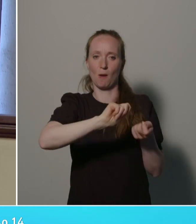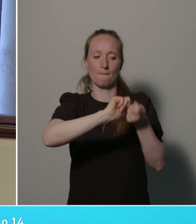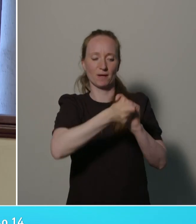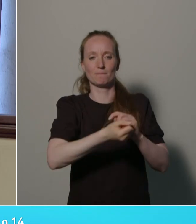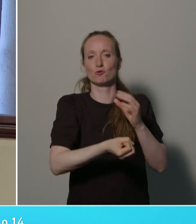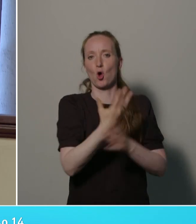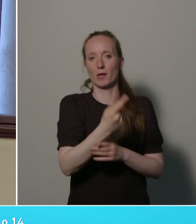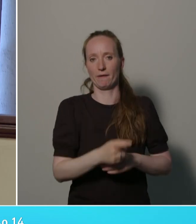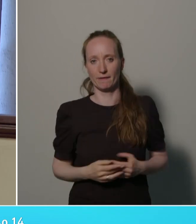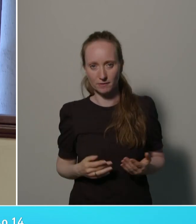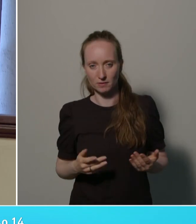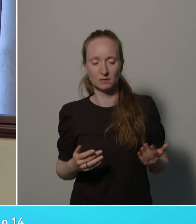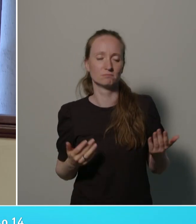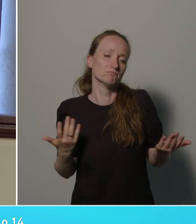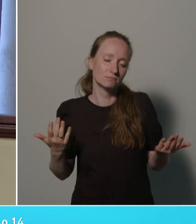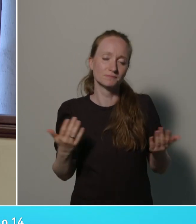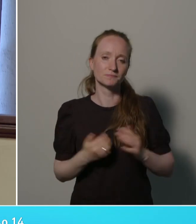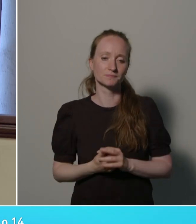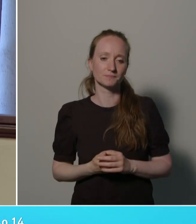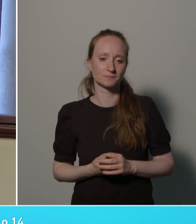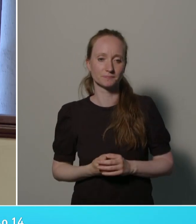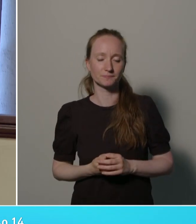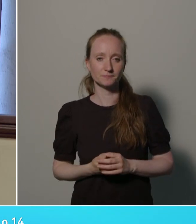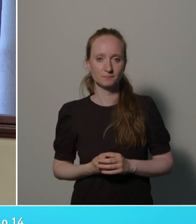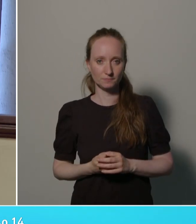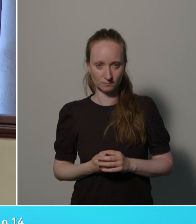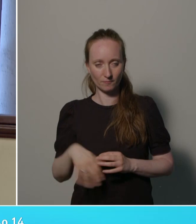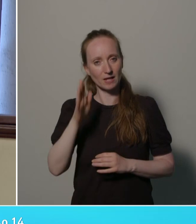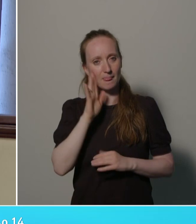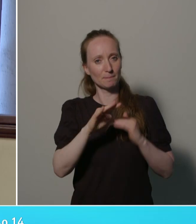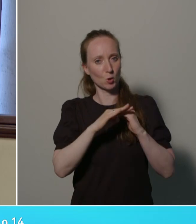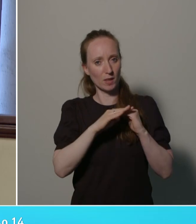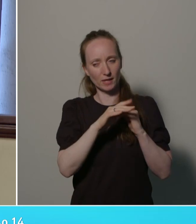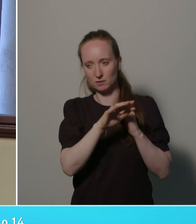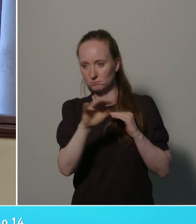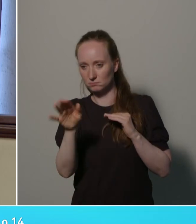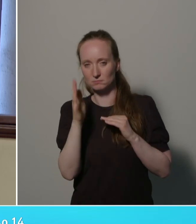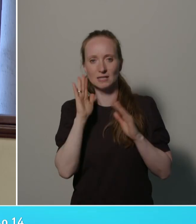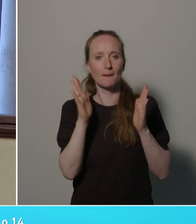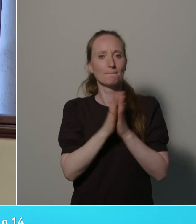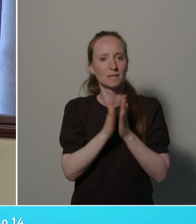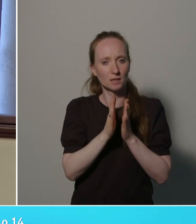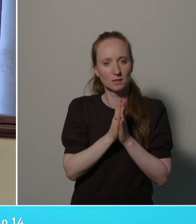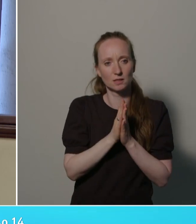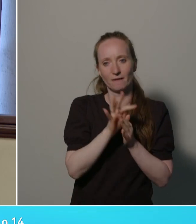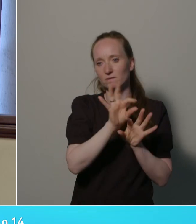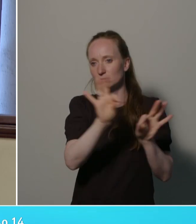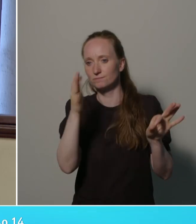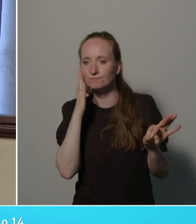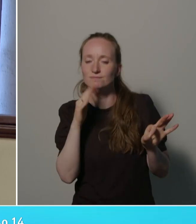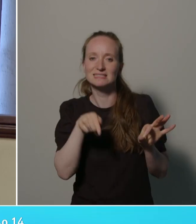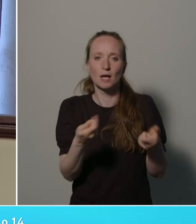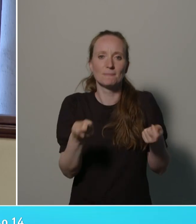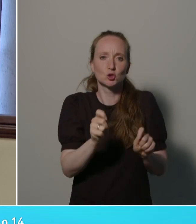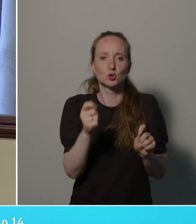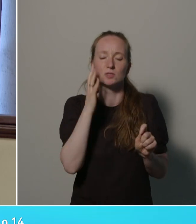nicht nur in Lobeda, aber da insbesondere ist. Ja, meine lieben Kolleginnen und Kollegen, ich bitte einfach darum, dem Beschluss heute